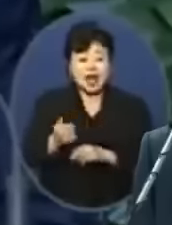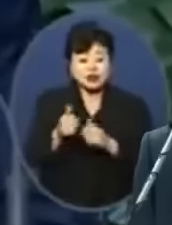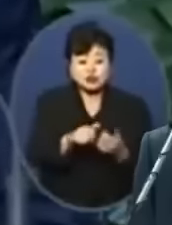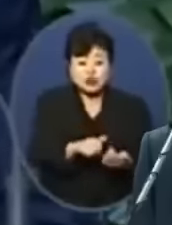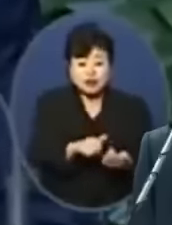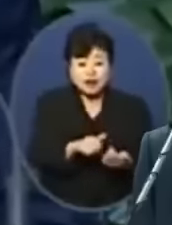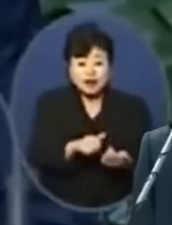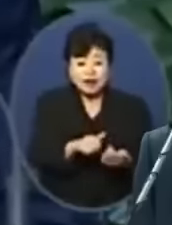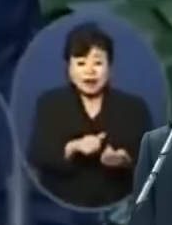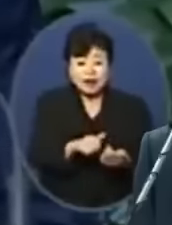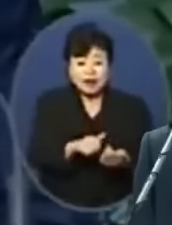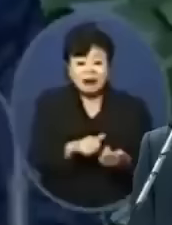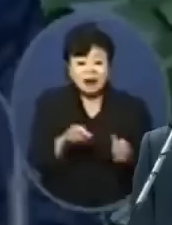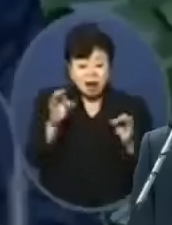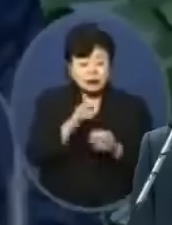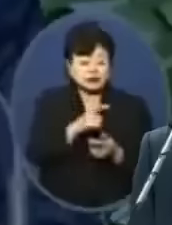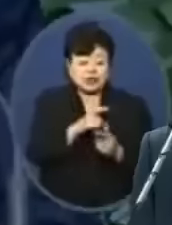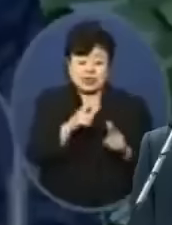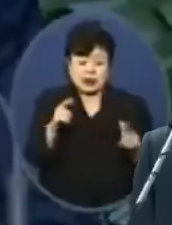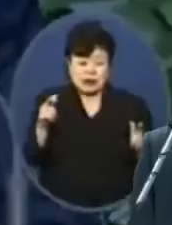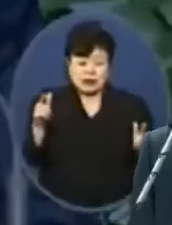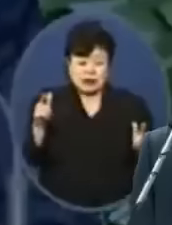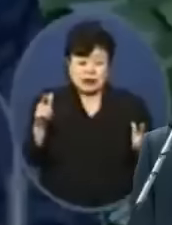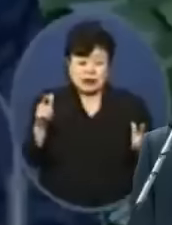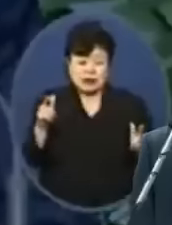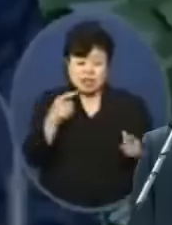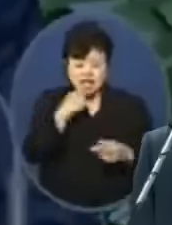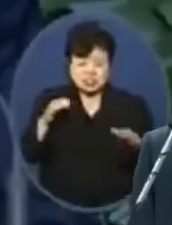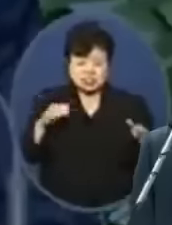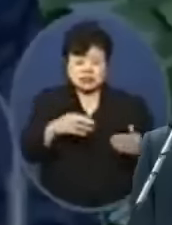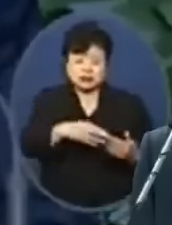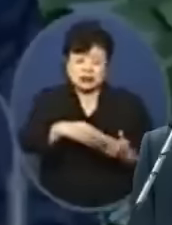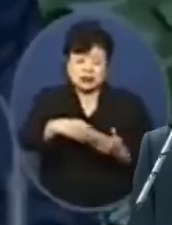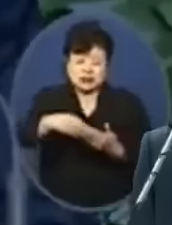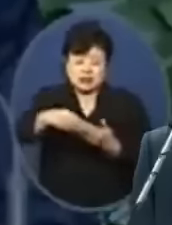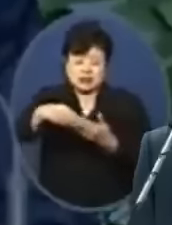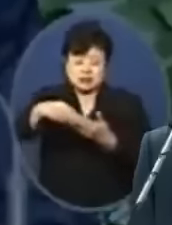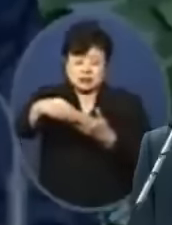죽어서 없어진 줄 알았는데 천사의 손에 끌려서